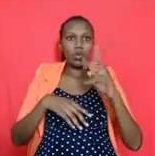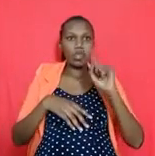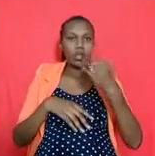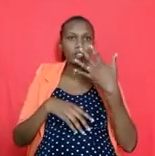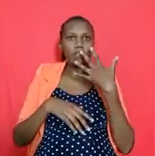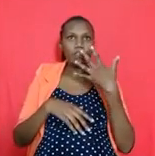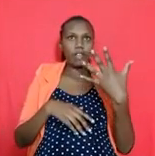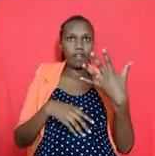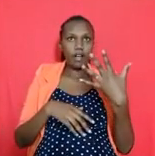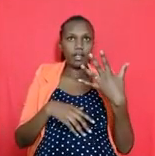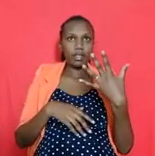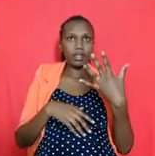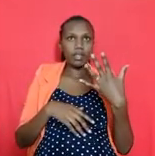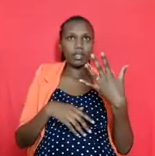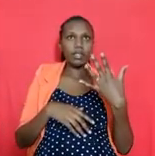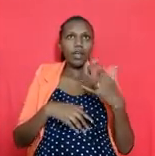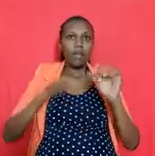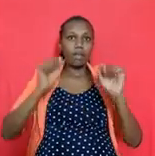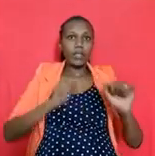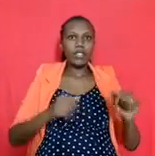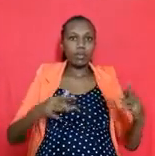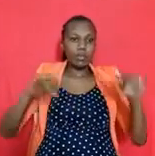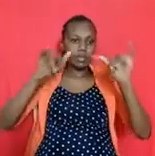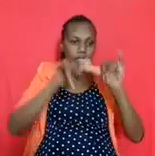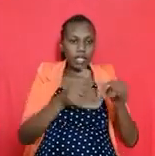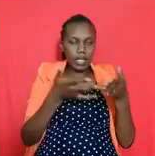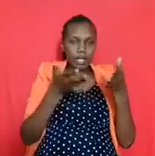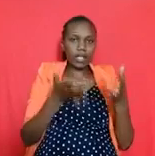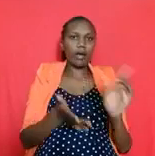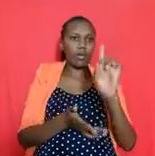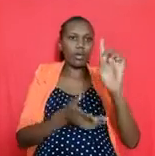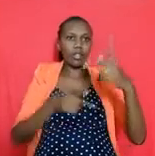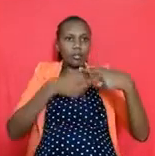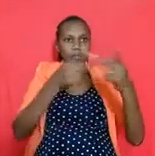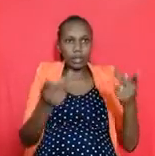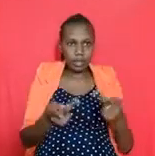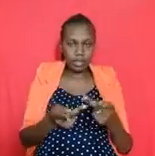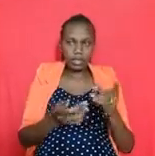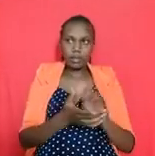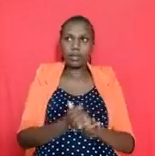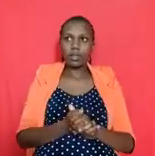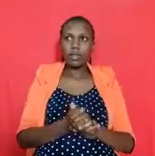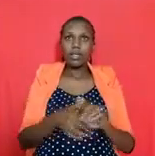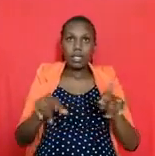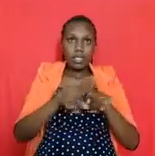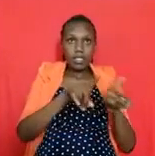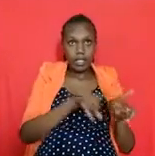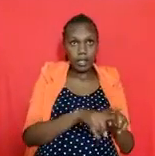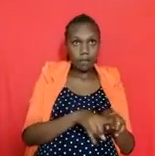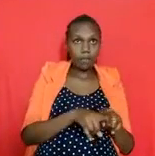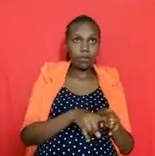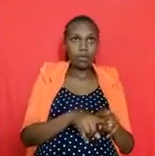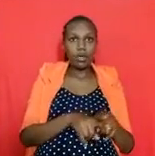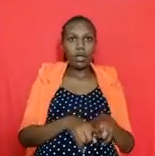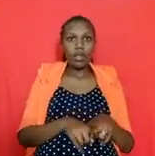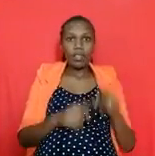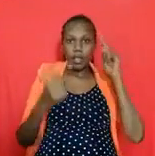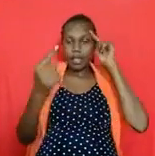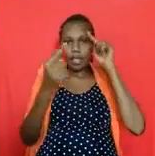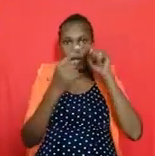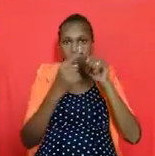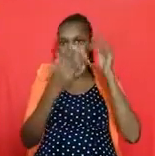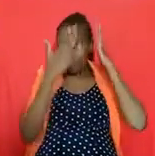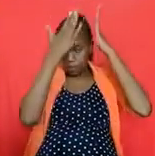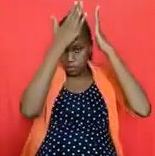igiri na magana matano no mahote guikara giikaro kimwe na muoroto wa bishop toge kindi